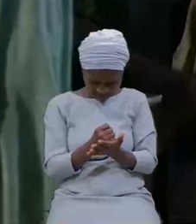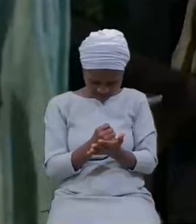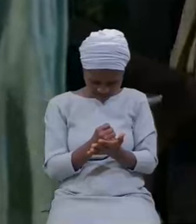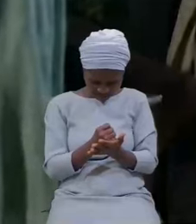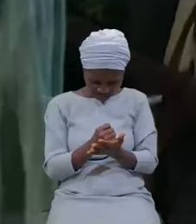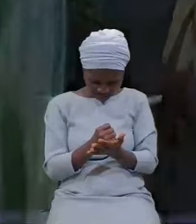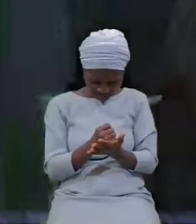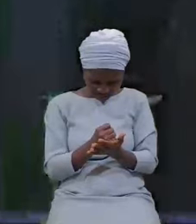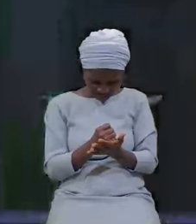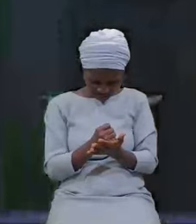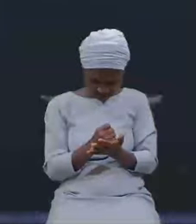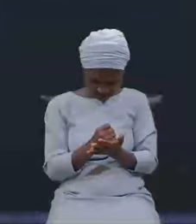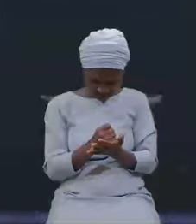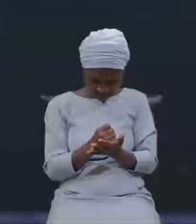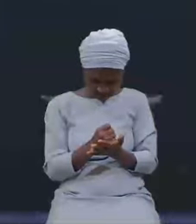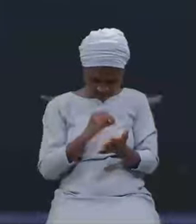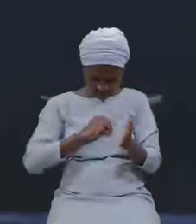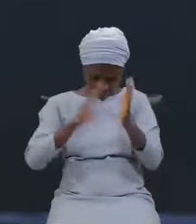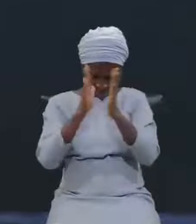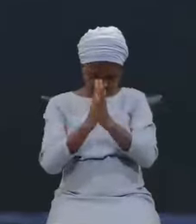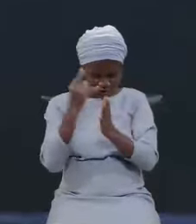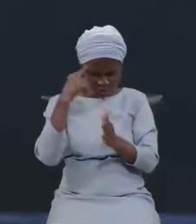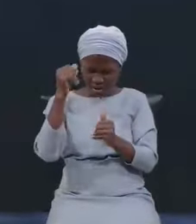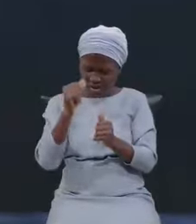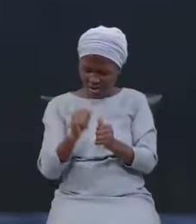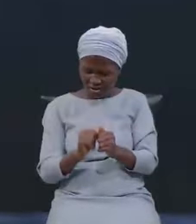je prie pour chacun ici au lieu Alpha,